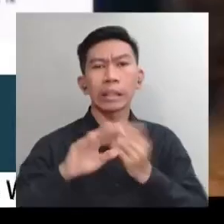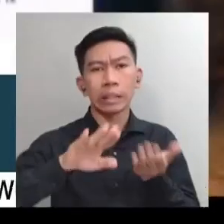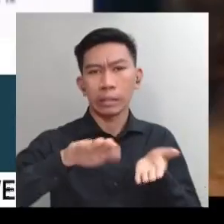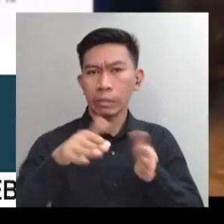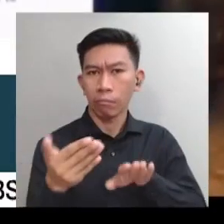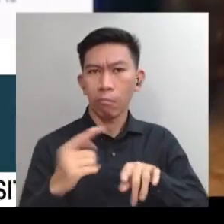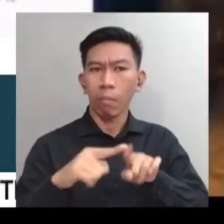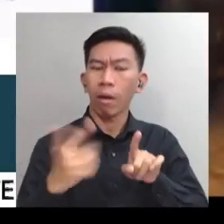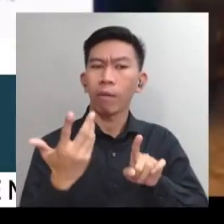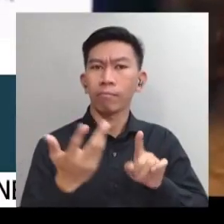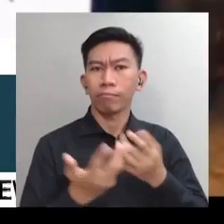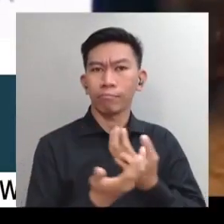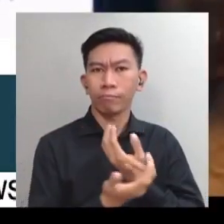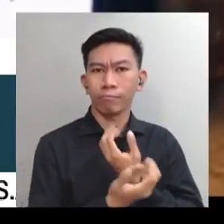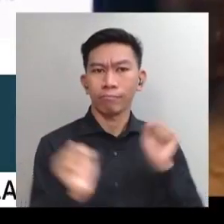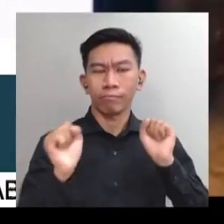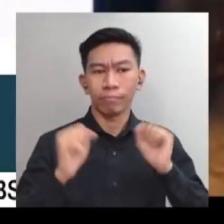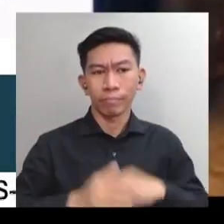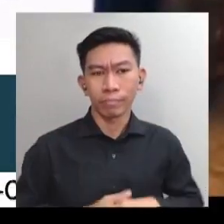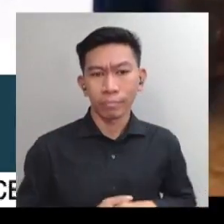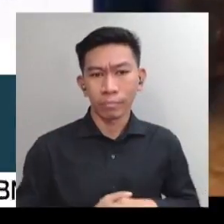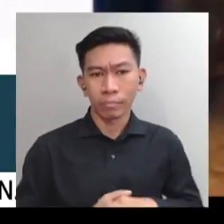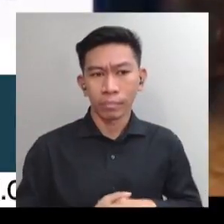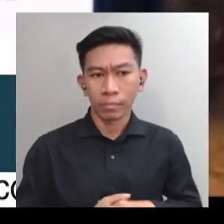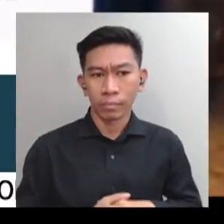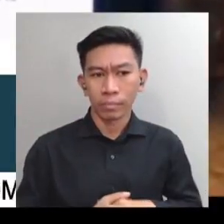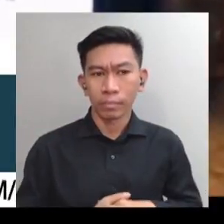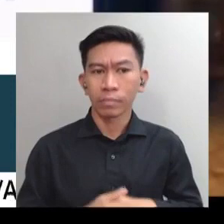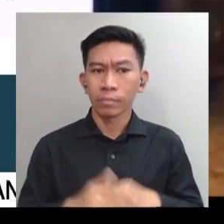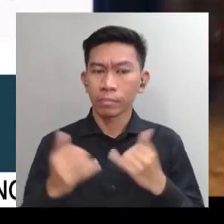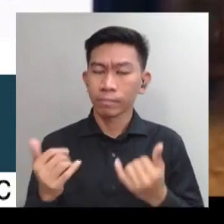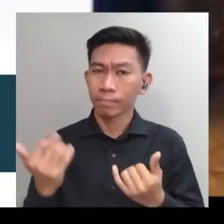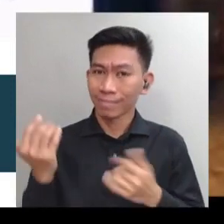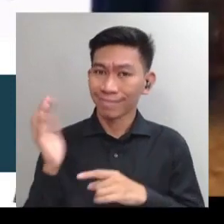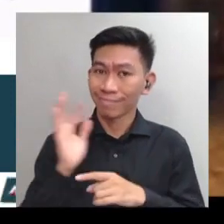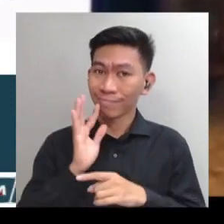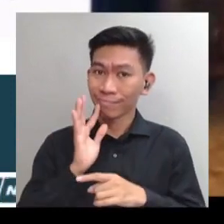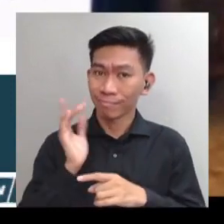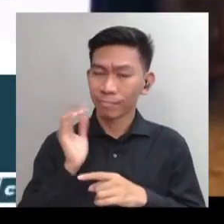ang ating samahan, ating pagkakaibigan, at ang tiwala na